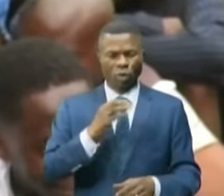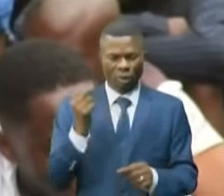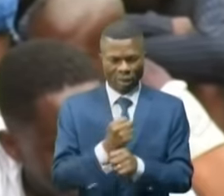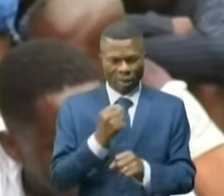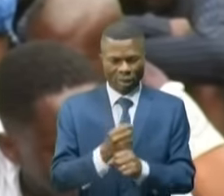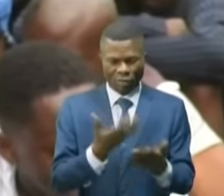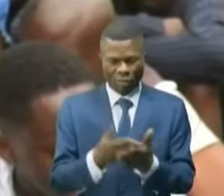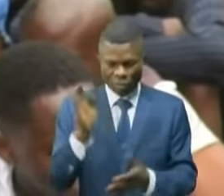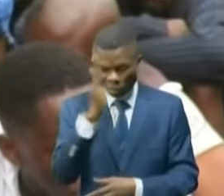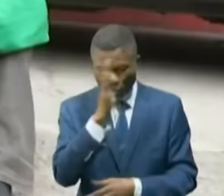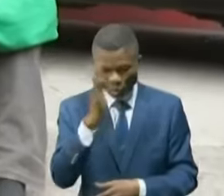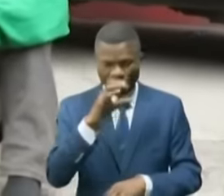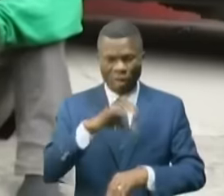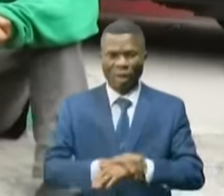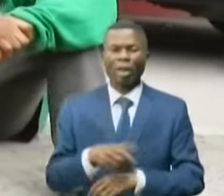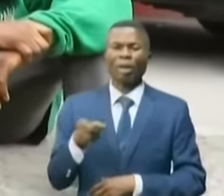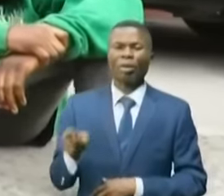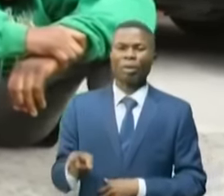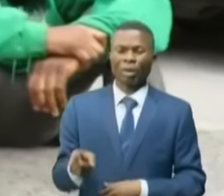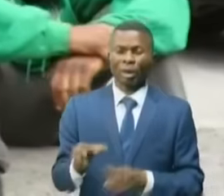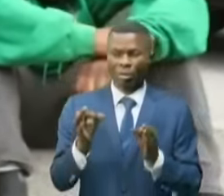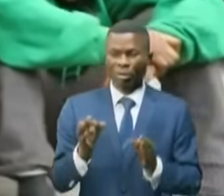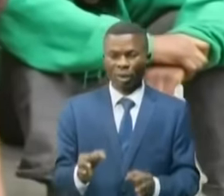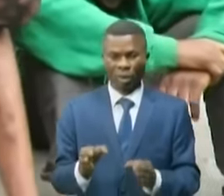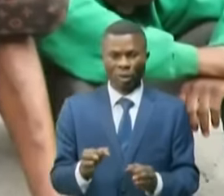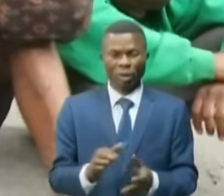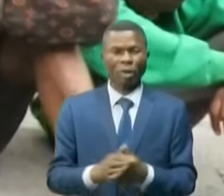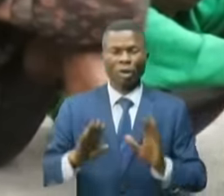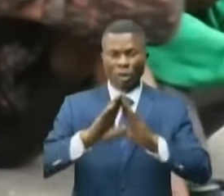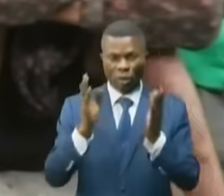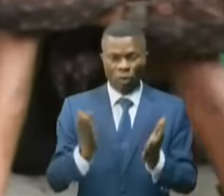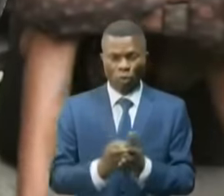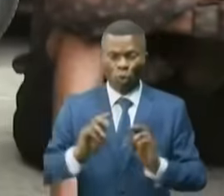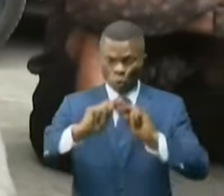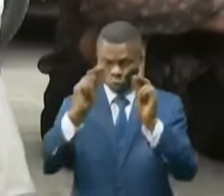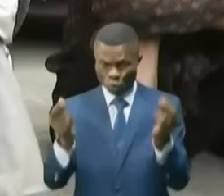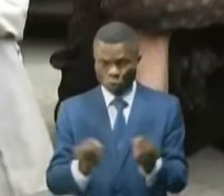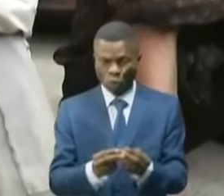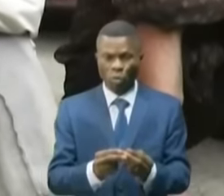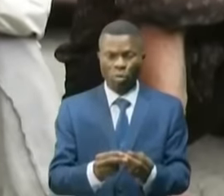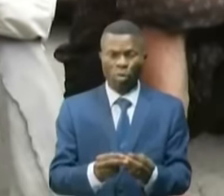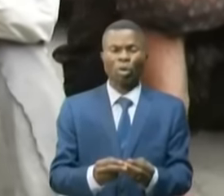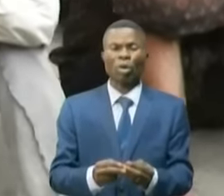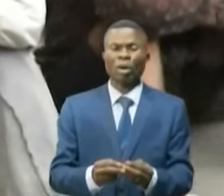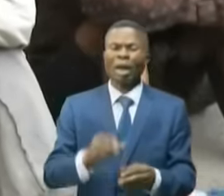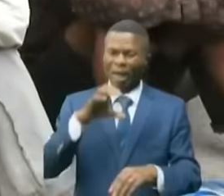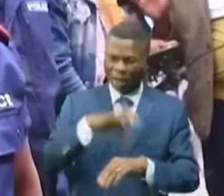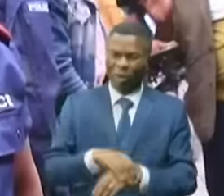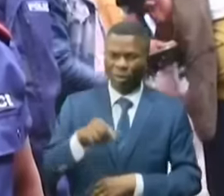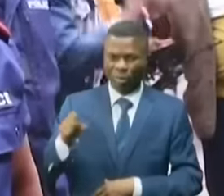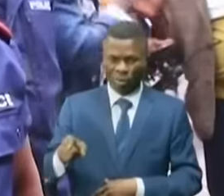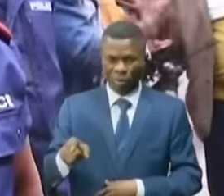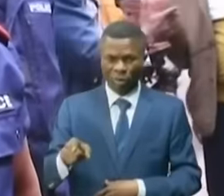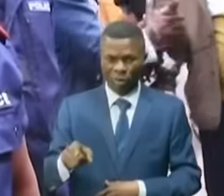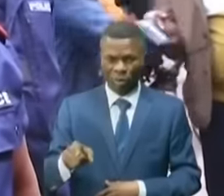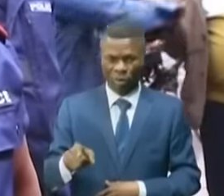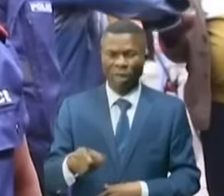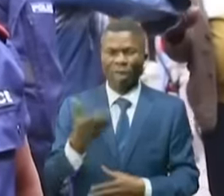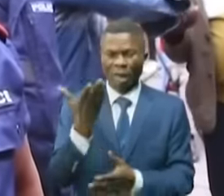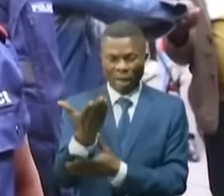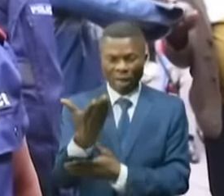vagabondage et un militaire. Nous sommes devant toutes les bandes possibles. Il y a là les